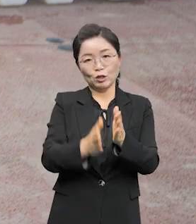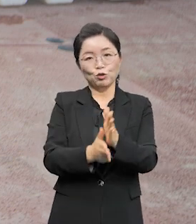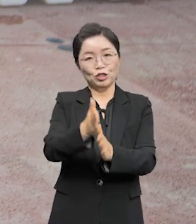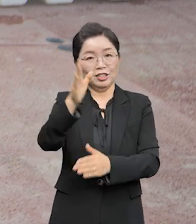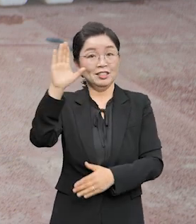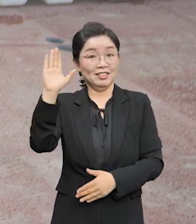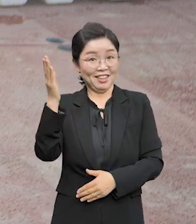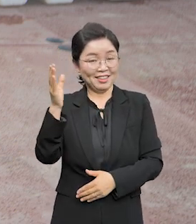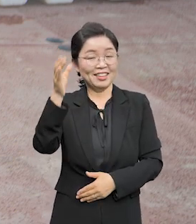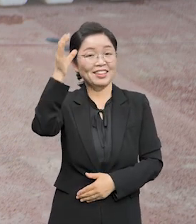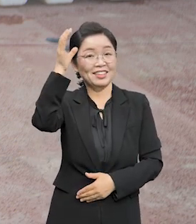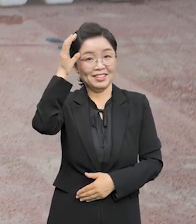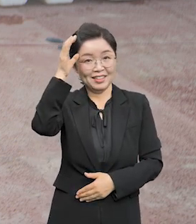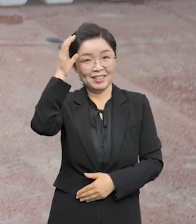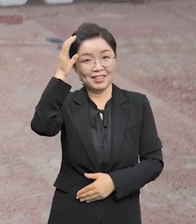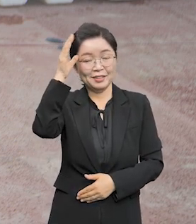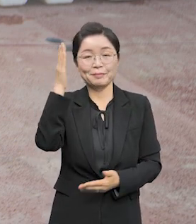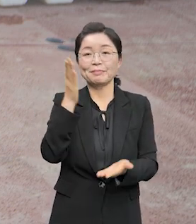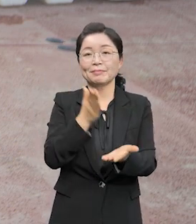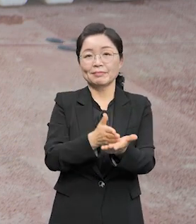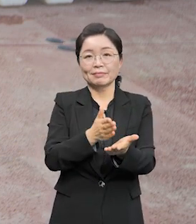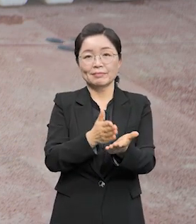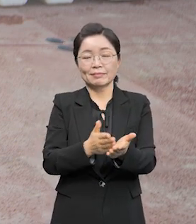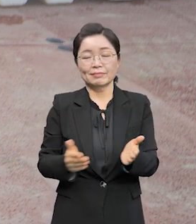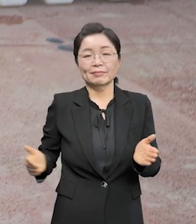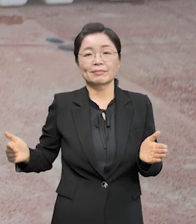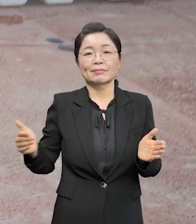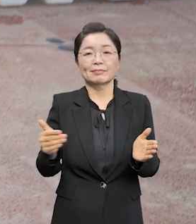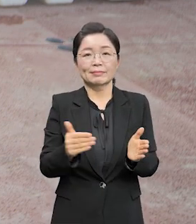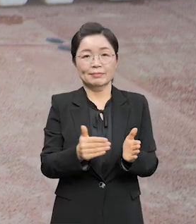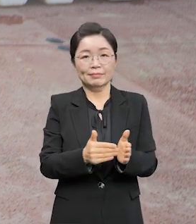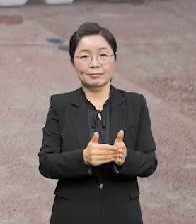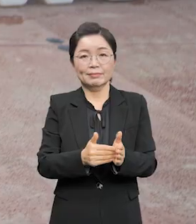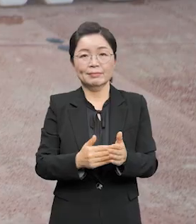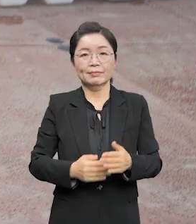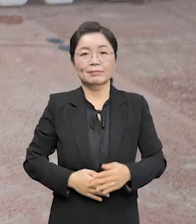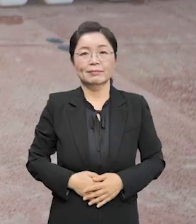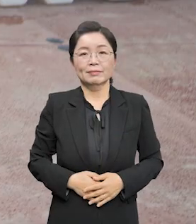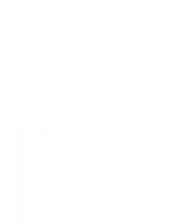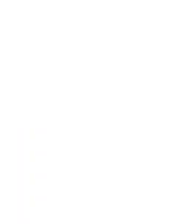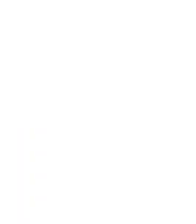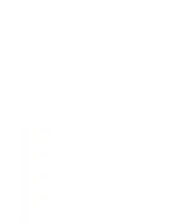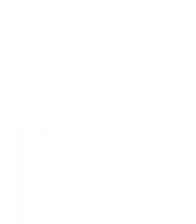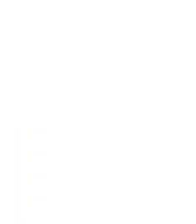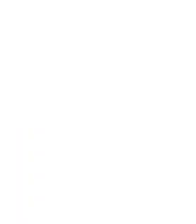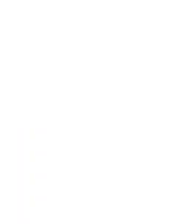기대해봅니다. 내일이 빛나는 기회도시에서 헬로 광주 정지현입니다.